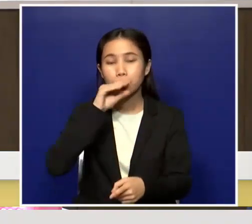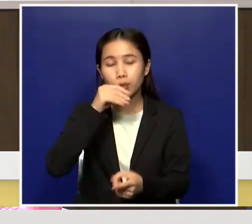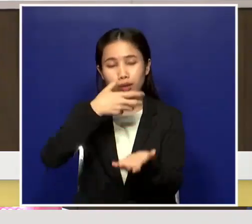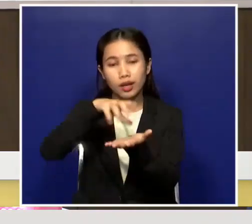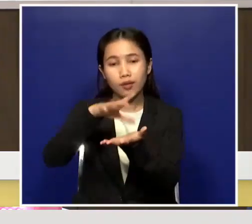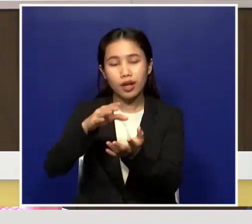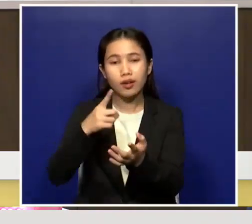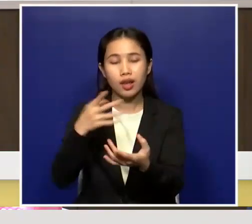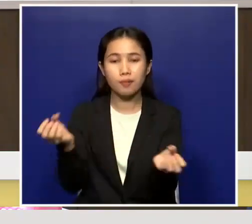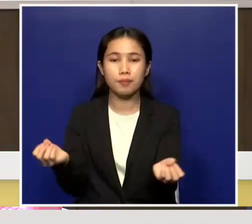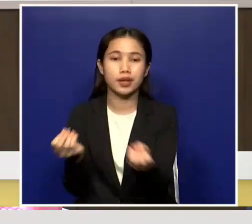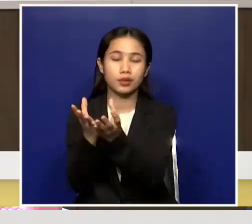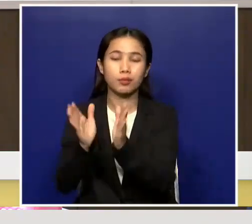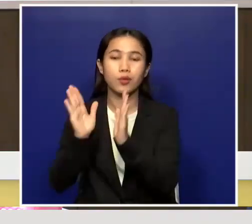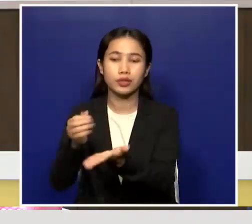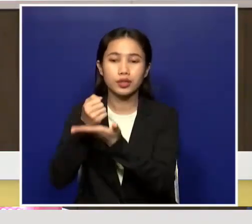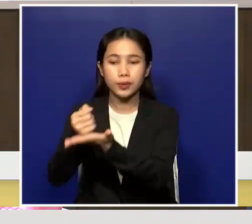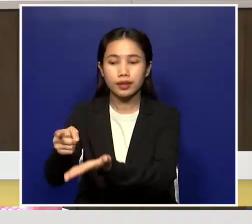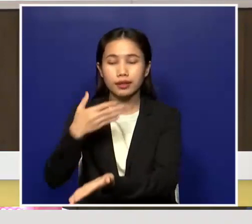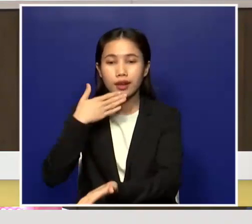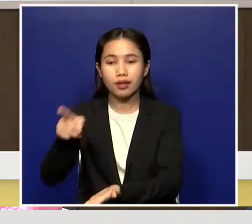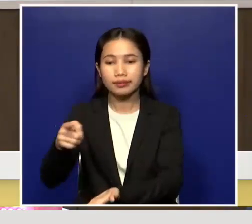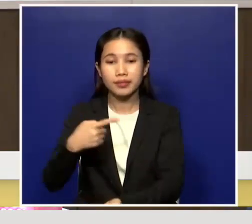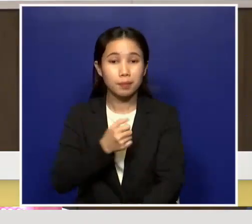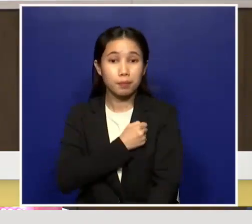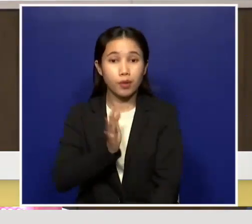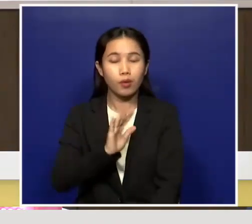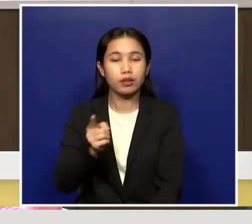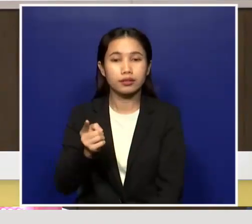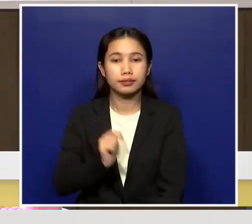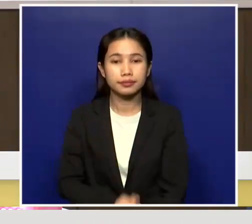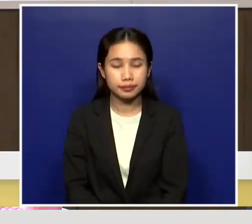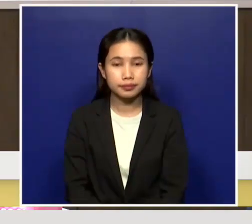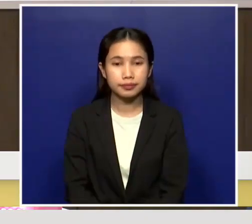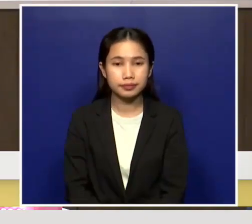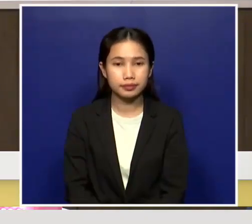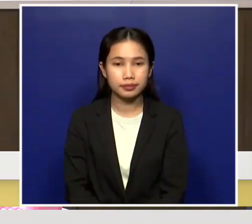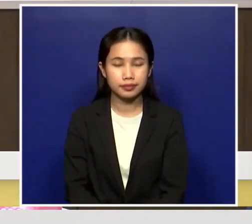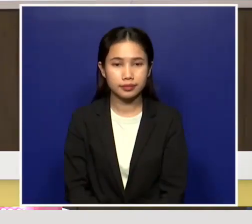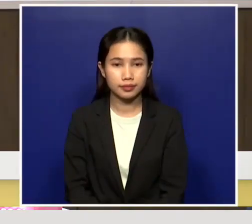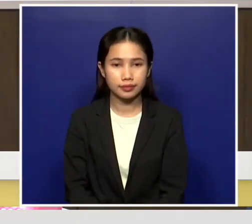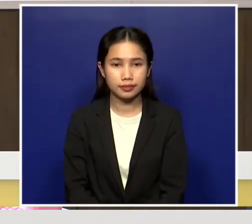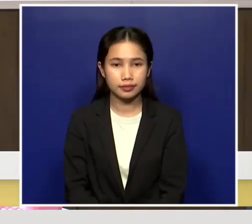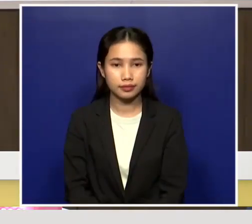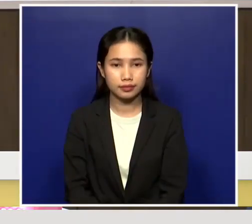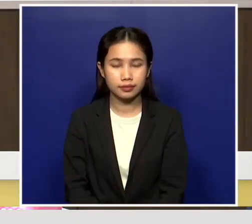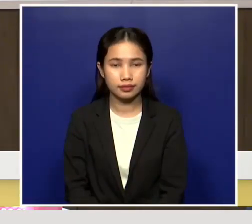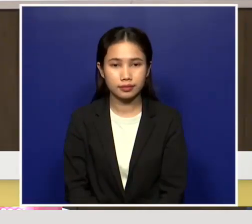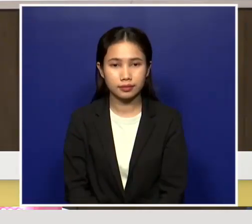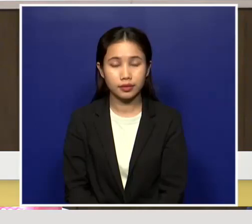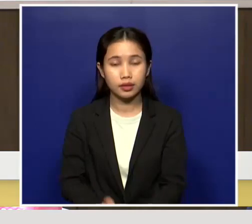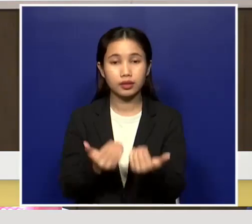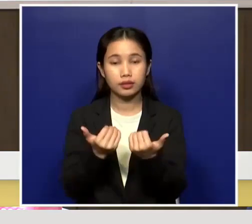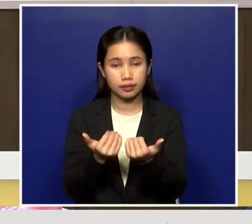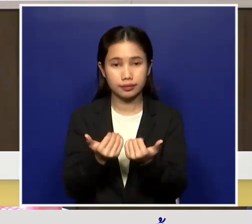านมาตลอดเนี่ยท่านก็ทนไม่ไหวกราบเรียนฐานท่านประธานไปนะครับสิ่งที่เกิดขึ้นก็คือว่